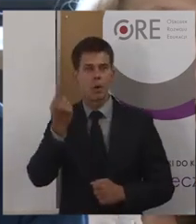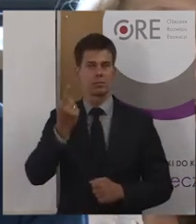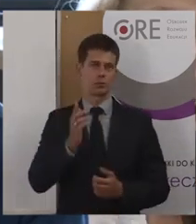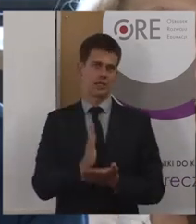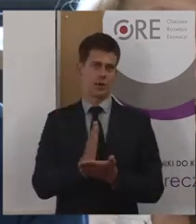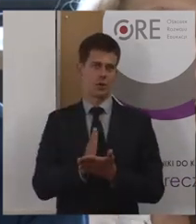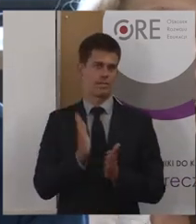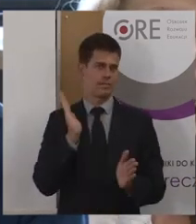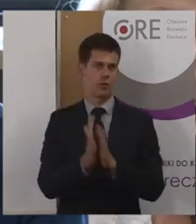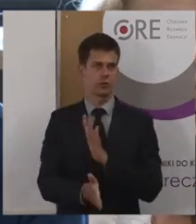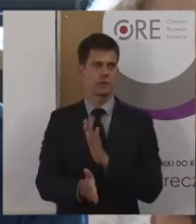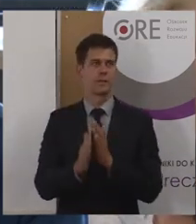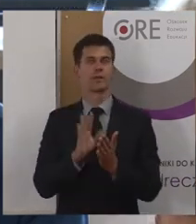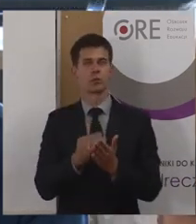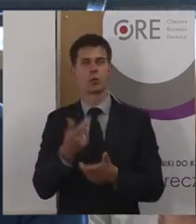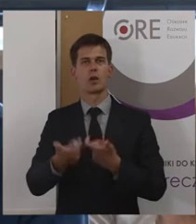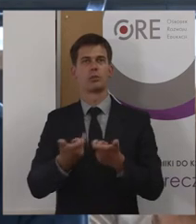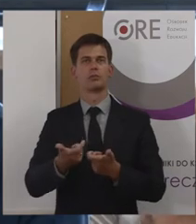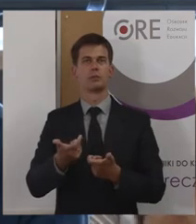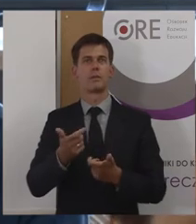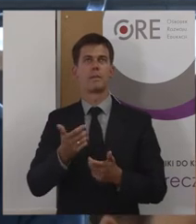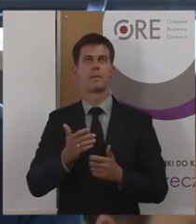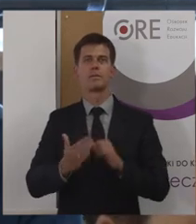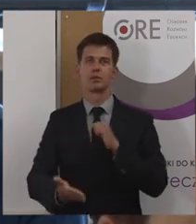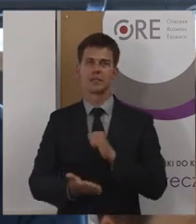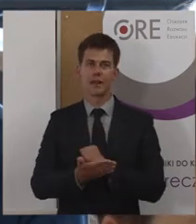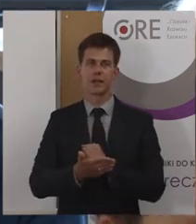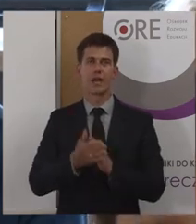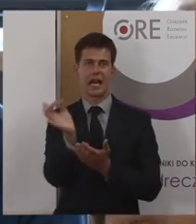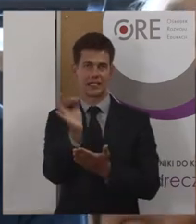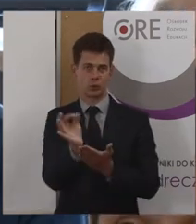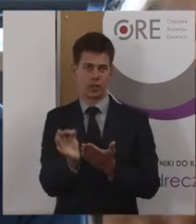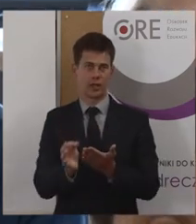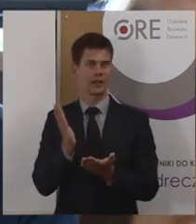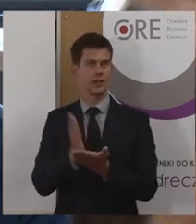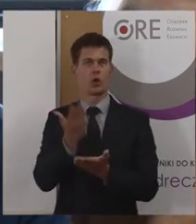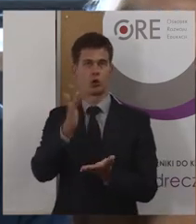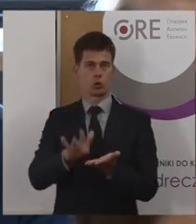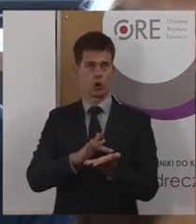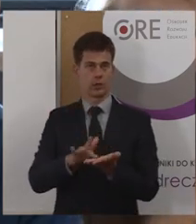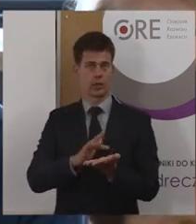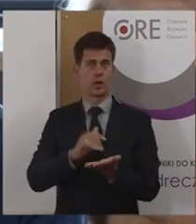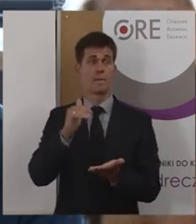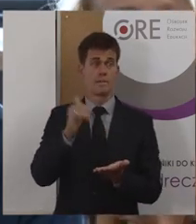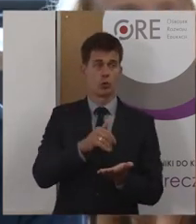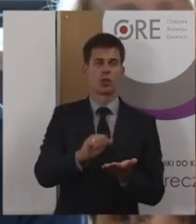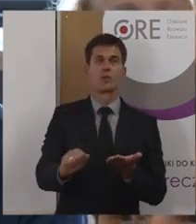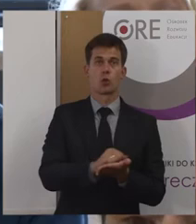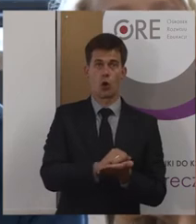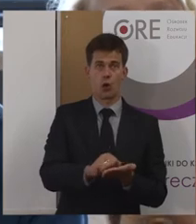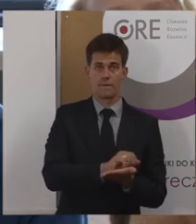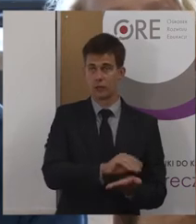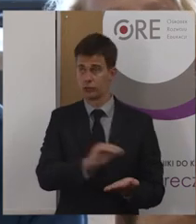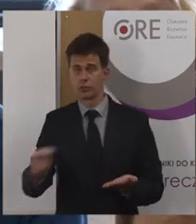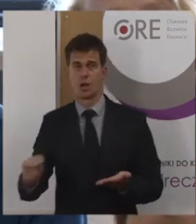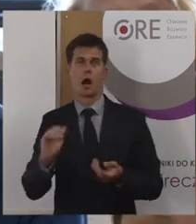podręcznika. Stworzenie pewnej bazy rysunków dotykowych, które można by było wydrukować, czy to na drukarce, a